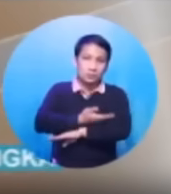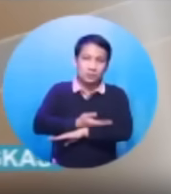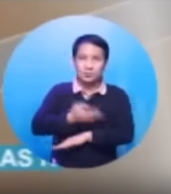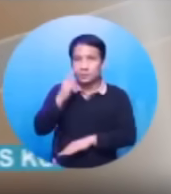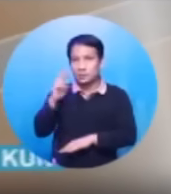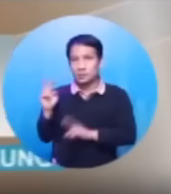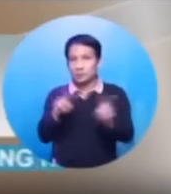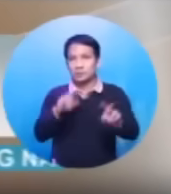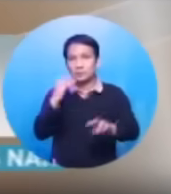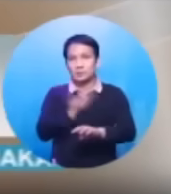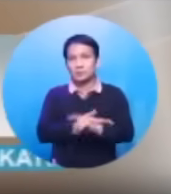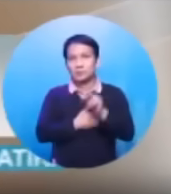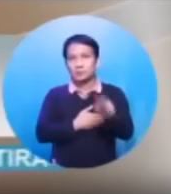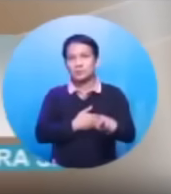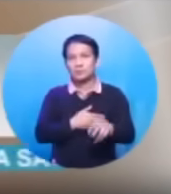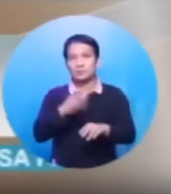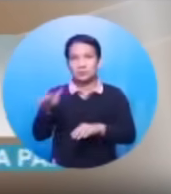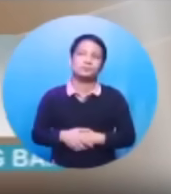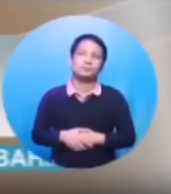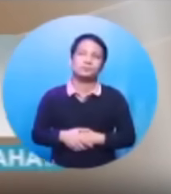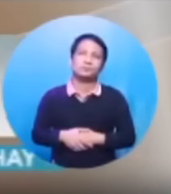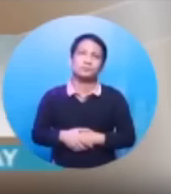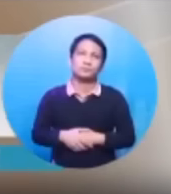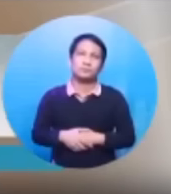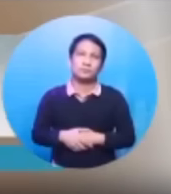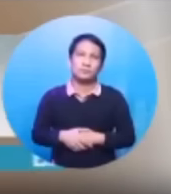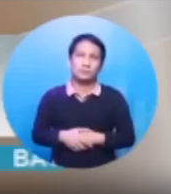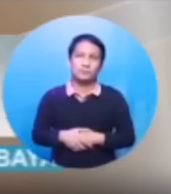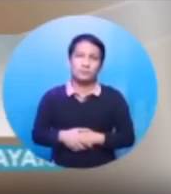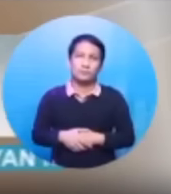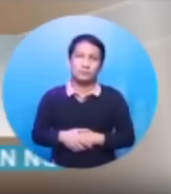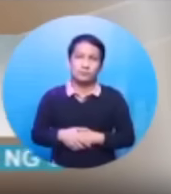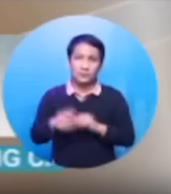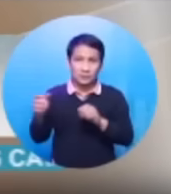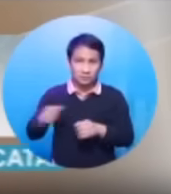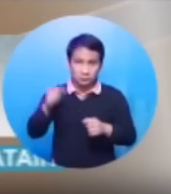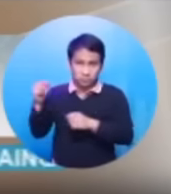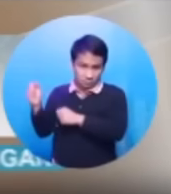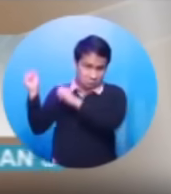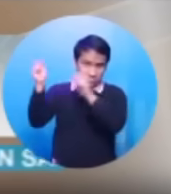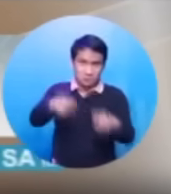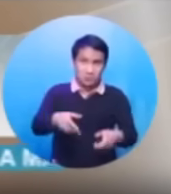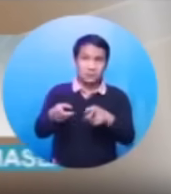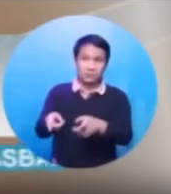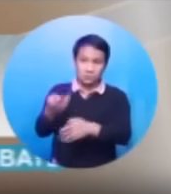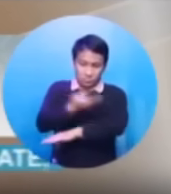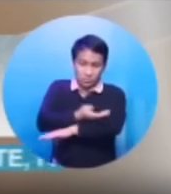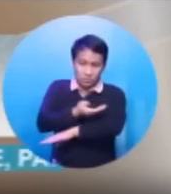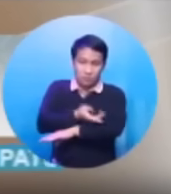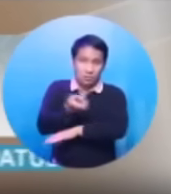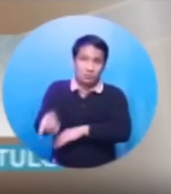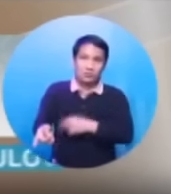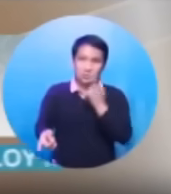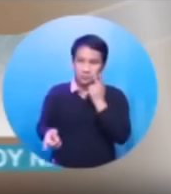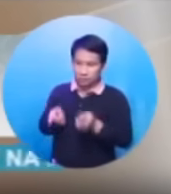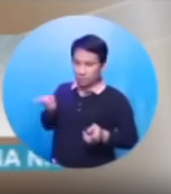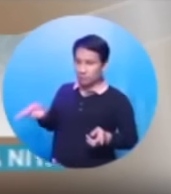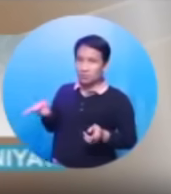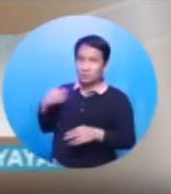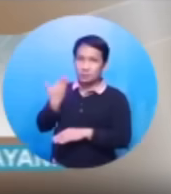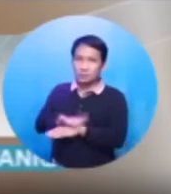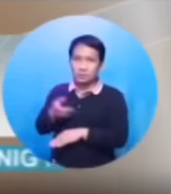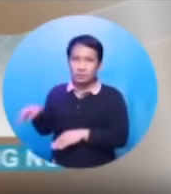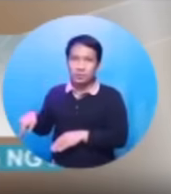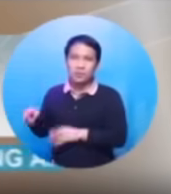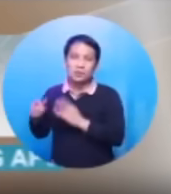anak ko, saka ng Marlo, kasi nakasunod po sa amin. Binalibag ka sa higaan? Opo. Nakita po ng anak ko. Yung anak ko po